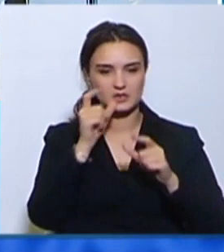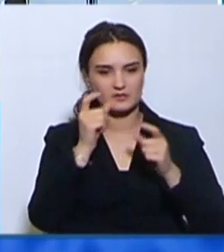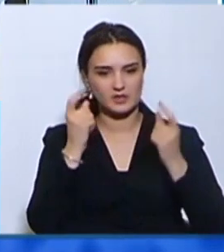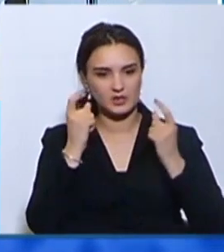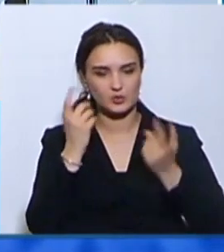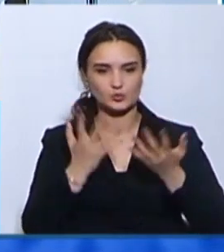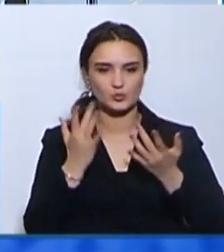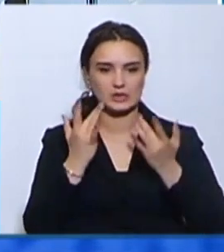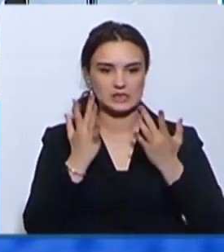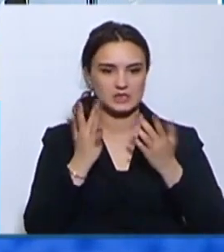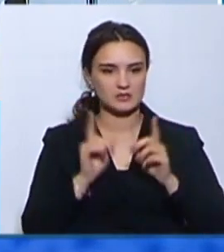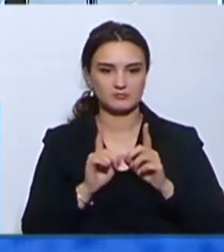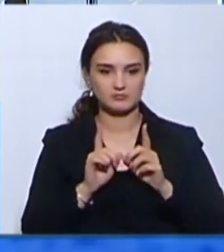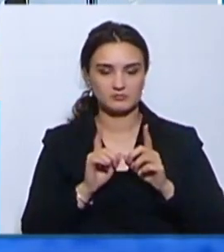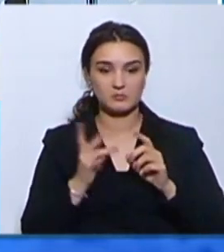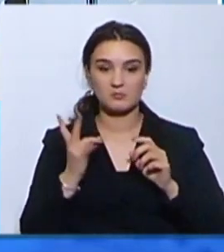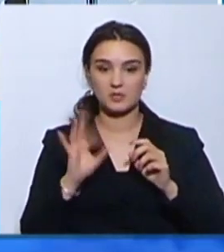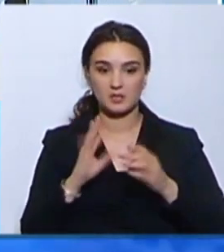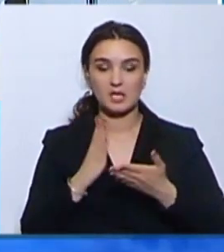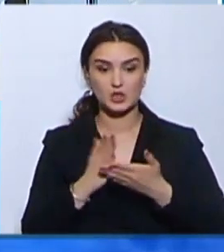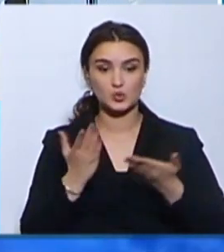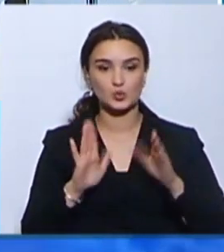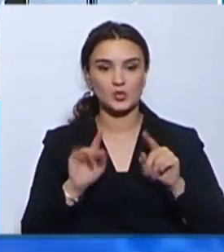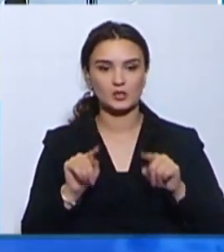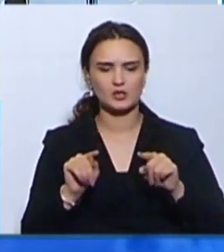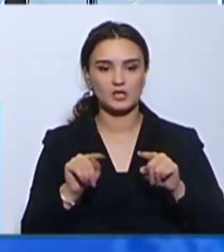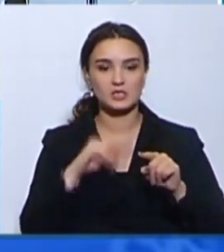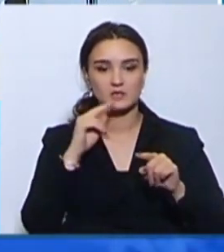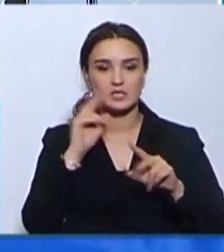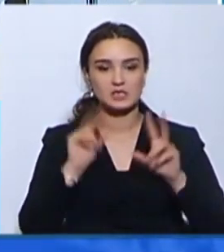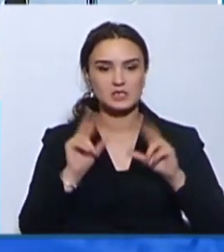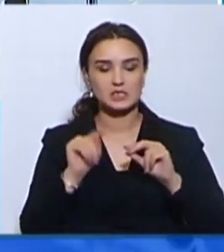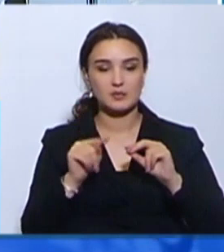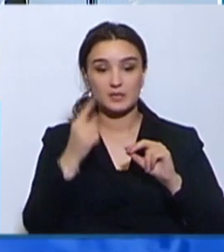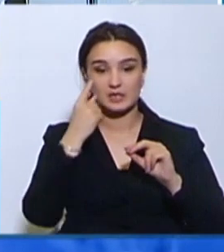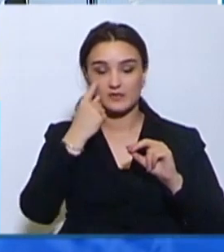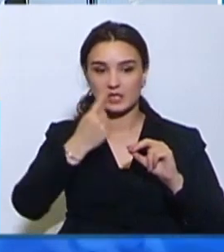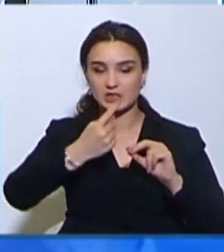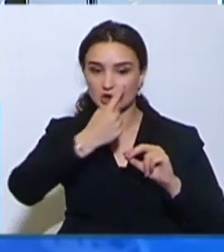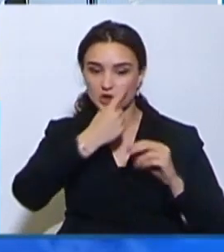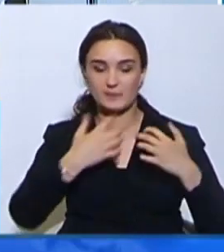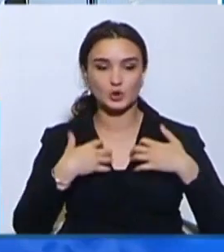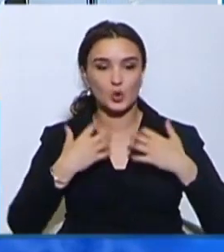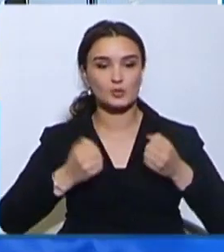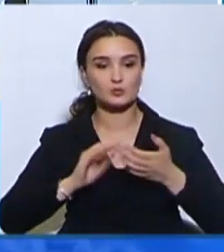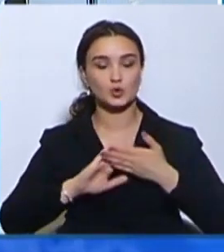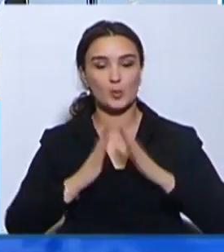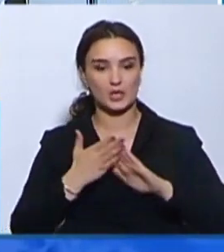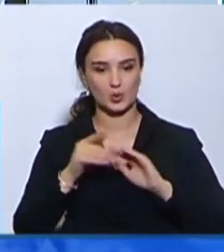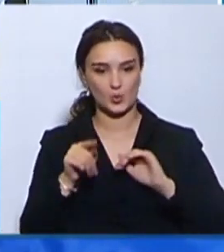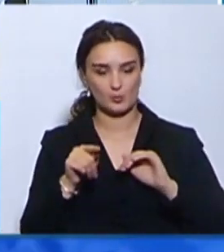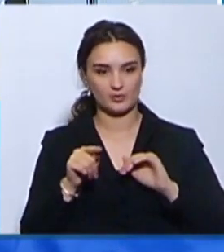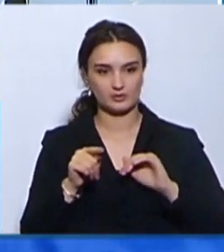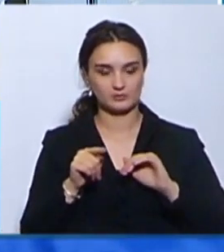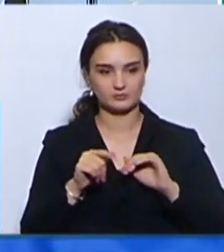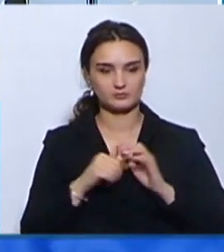თუ ლინზა. მაგრამ არის თუ არა გასათვალისწინებელი თვალის ჯანმრთელობის მდგომარეობა, ანუ